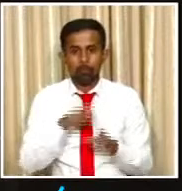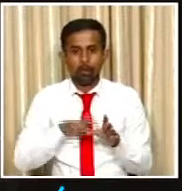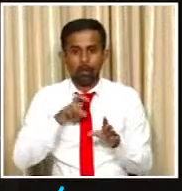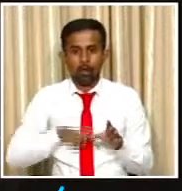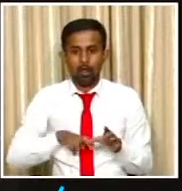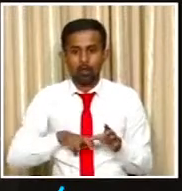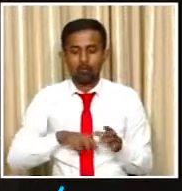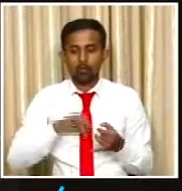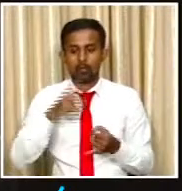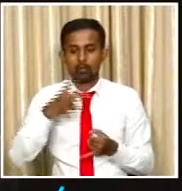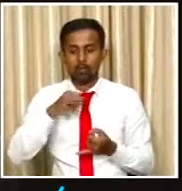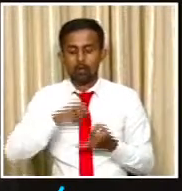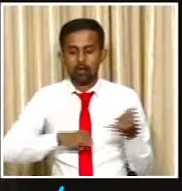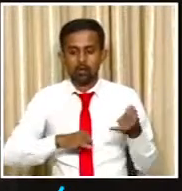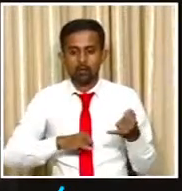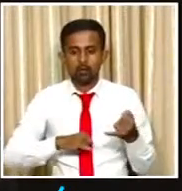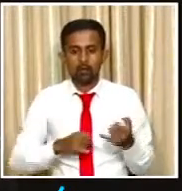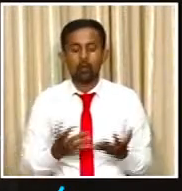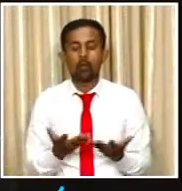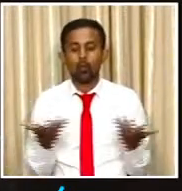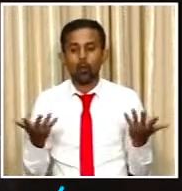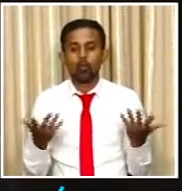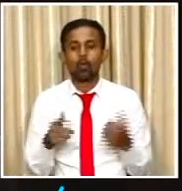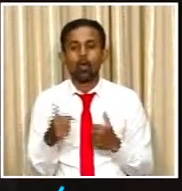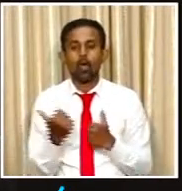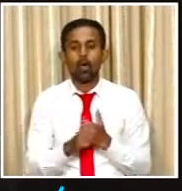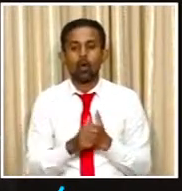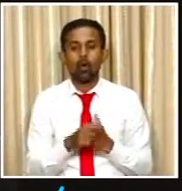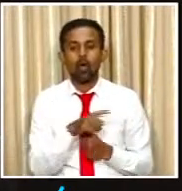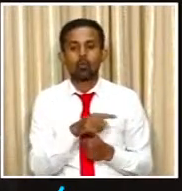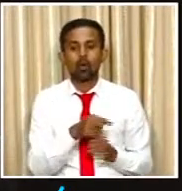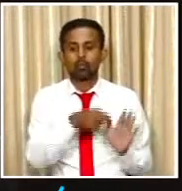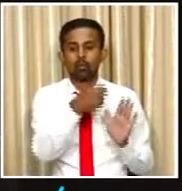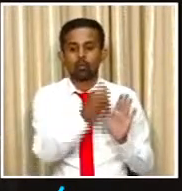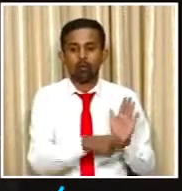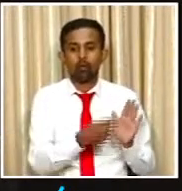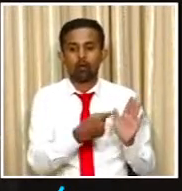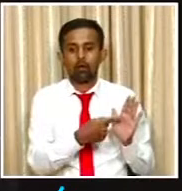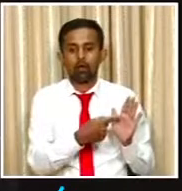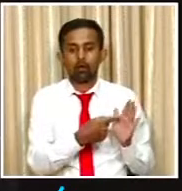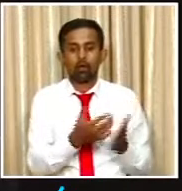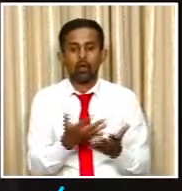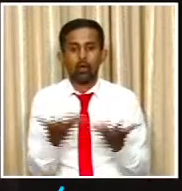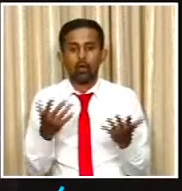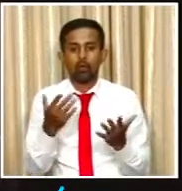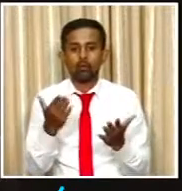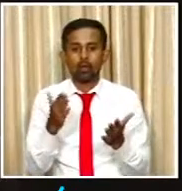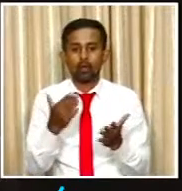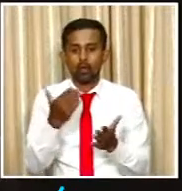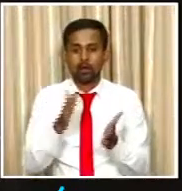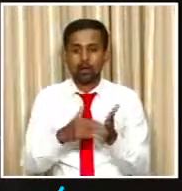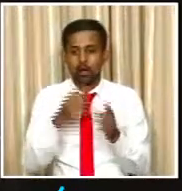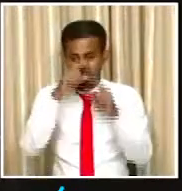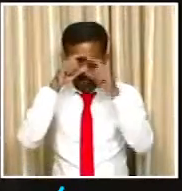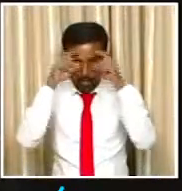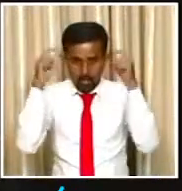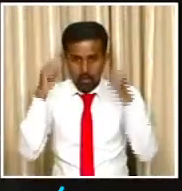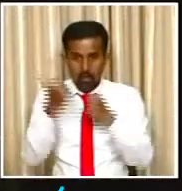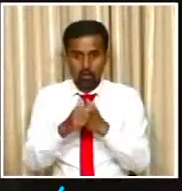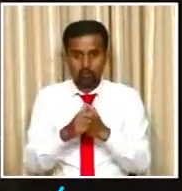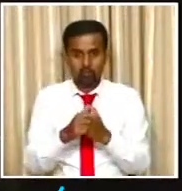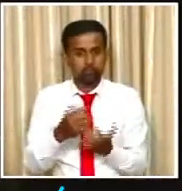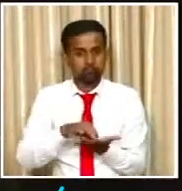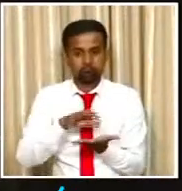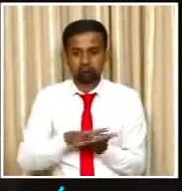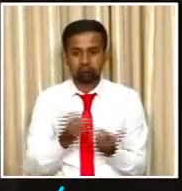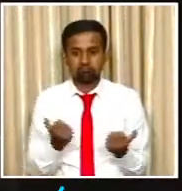me upalekan tanadurin kohenda meka haduwe kawuda me assana gahuwe kohenda me letterhead ekak aave meka valid na